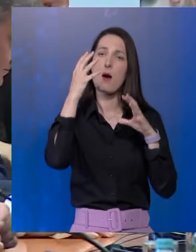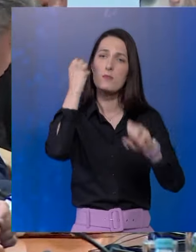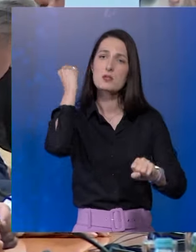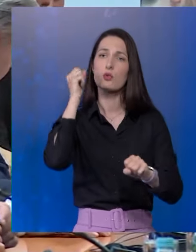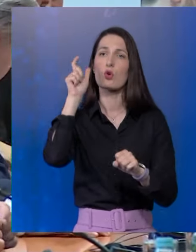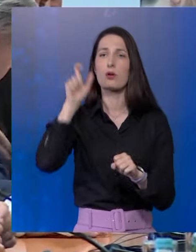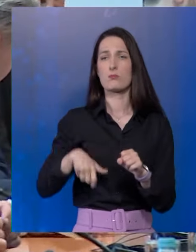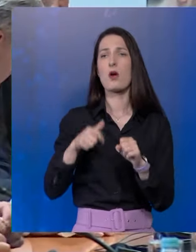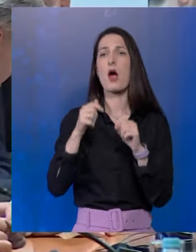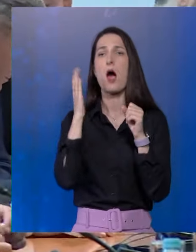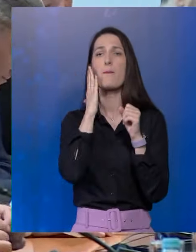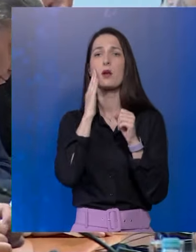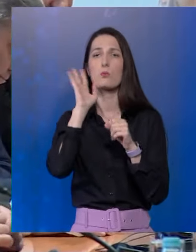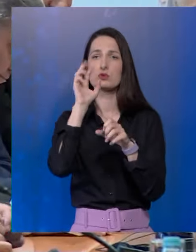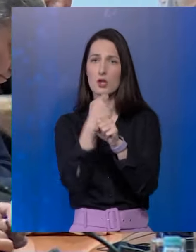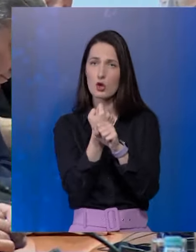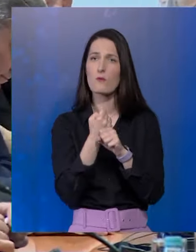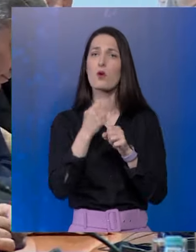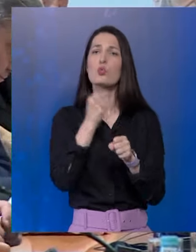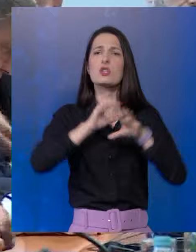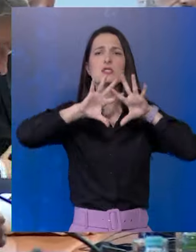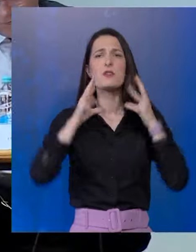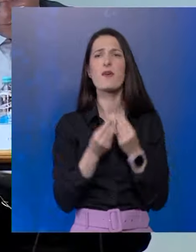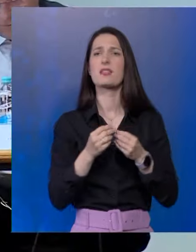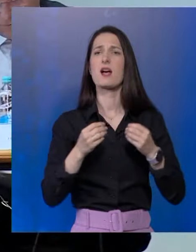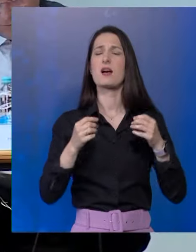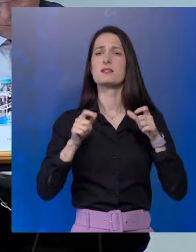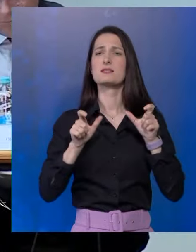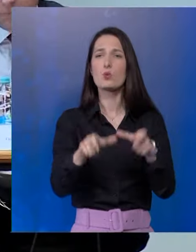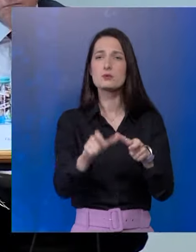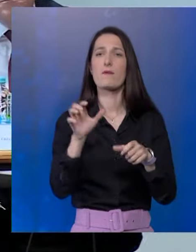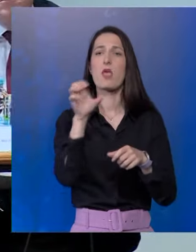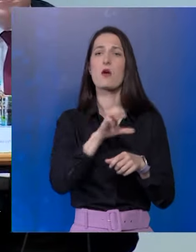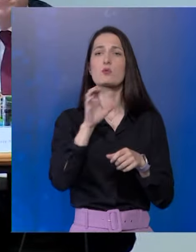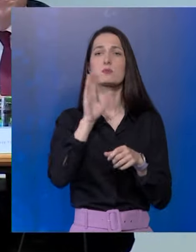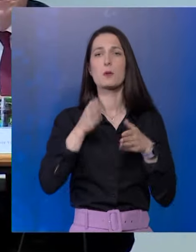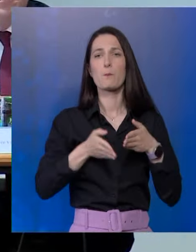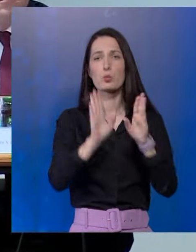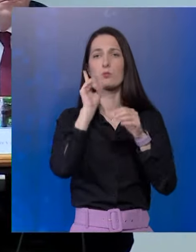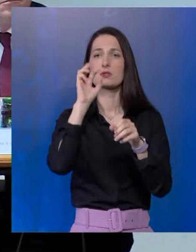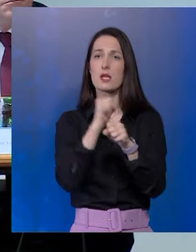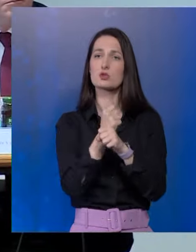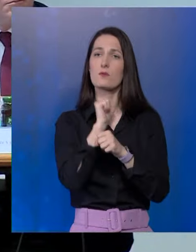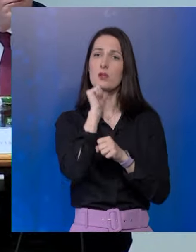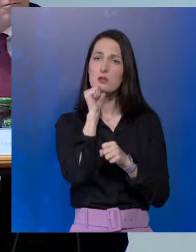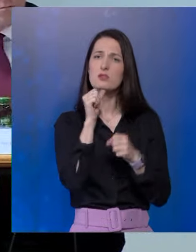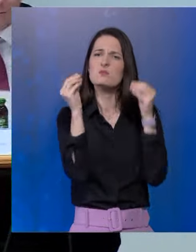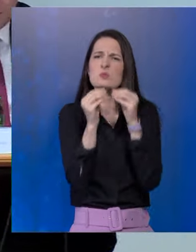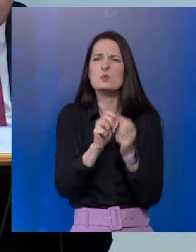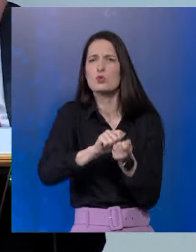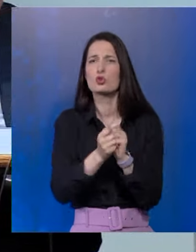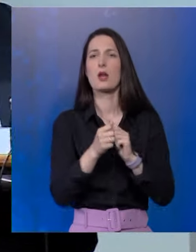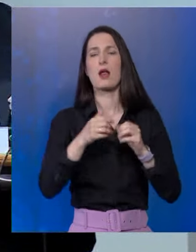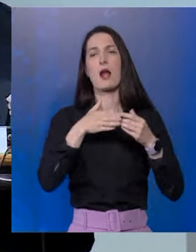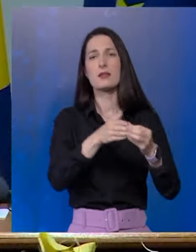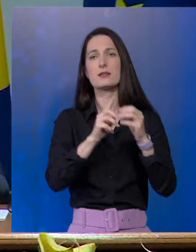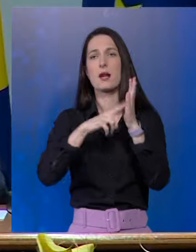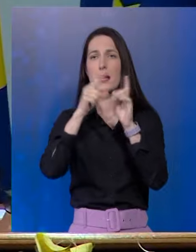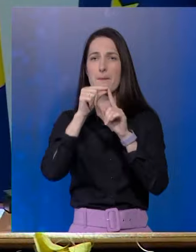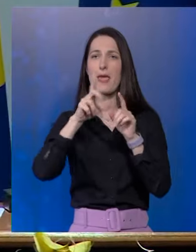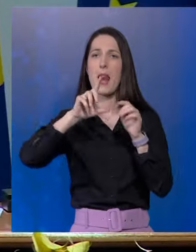Hercegovini učinili sve da zaustave evropski put i usložne ga. Lider NIP-a Elmedin Konaković kaže da Bosna i Hercegovina ne smije prokockati ovu